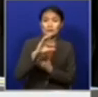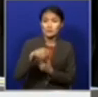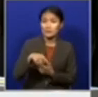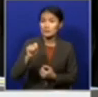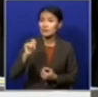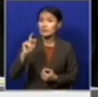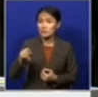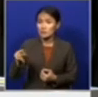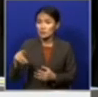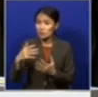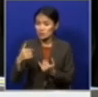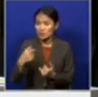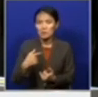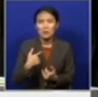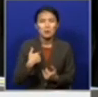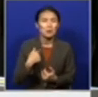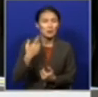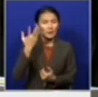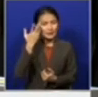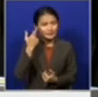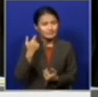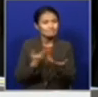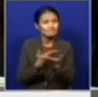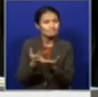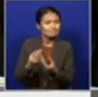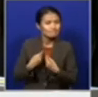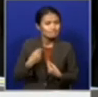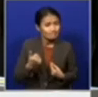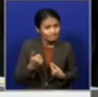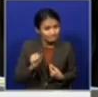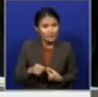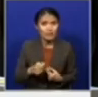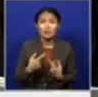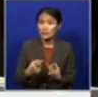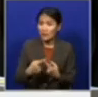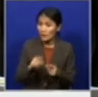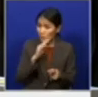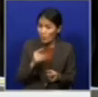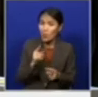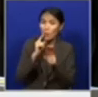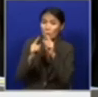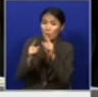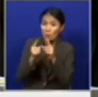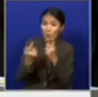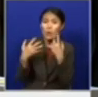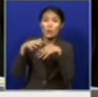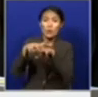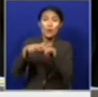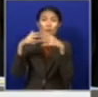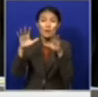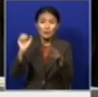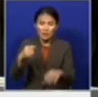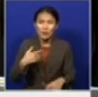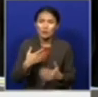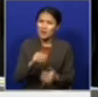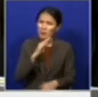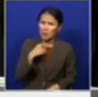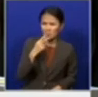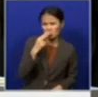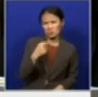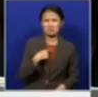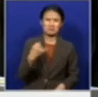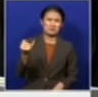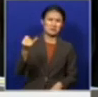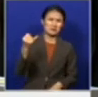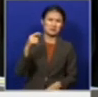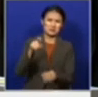CPTPP พิจารณาเปิดให้ไทยได้ร่วมเจรจาซึ่งไม่ใช่สิ่งที่เกิดขึ้นได้ง่ายค่ะถือเป็นโอกาสที่สม